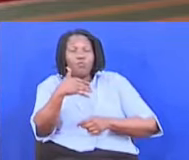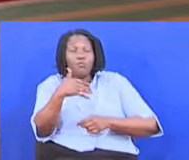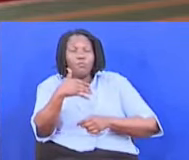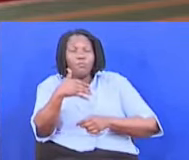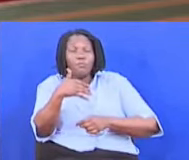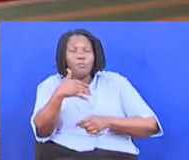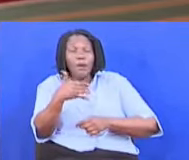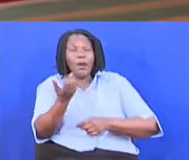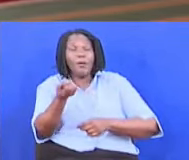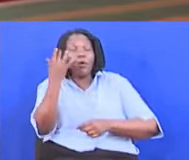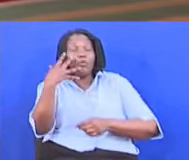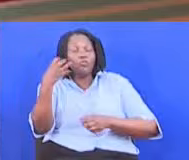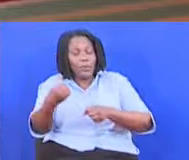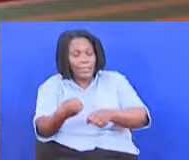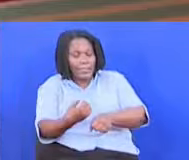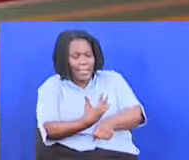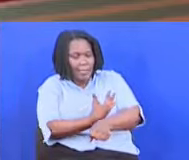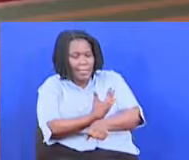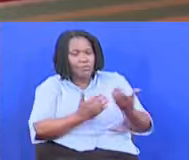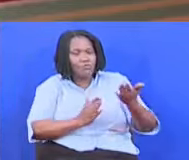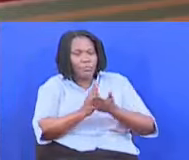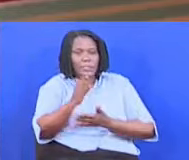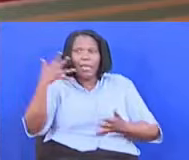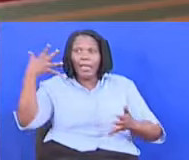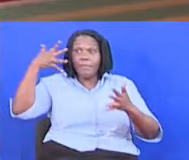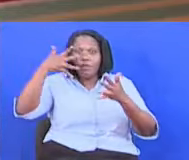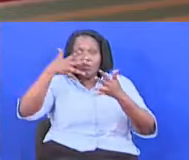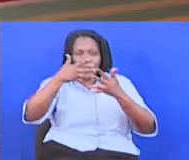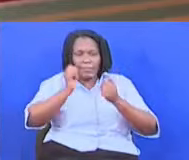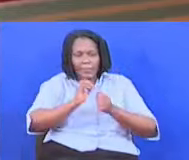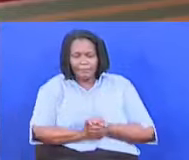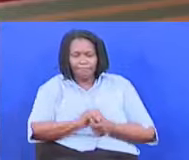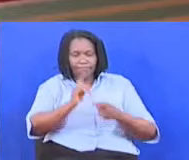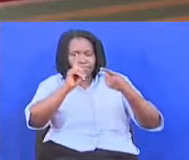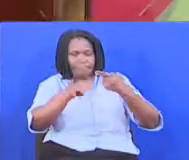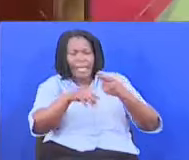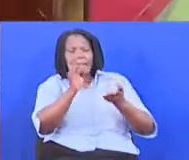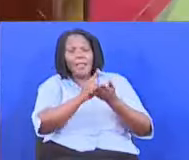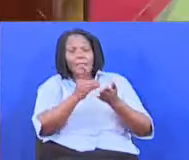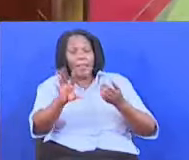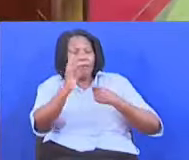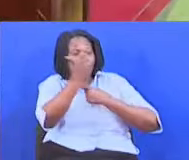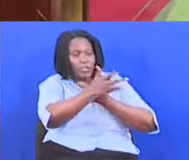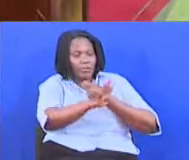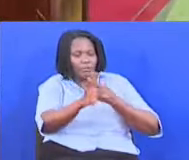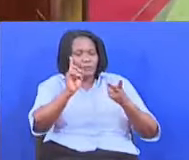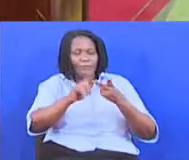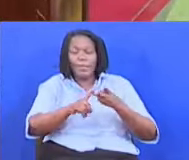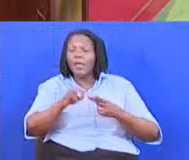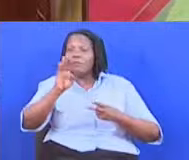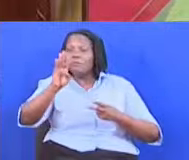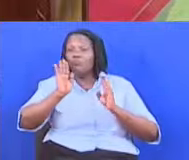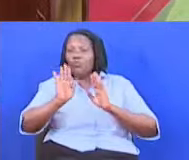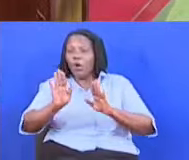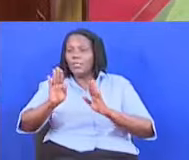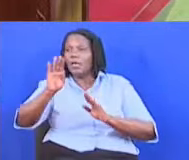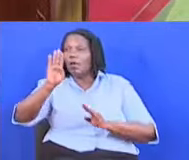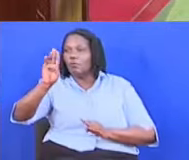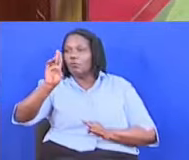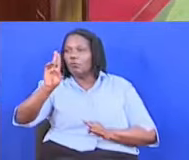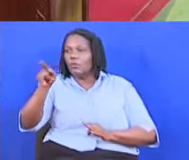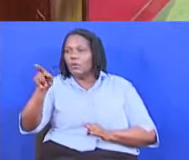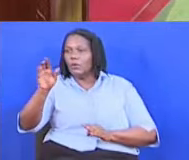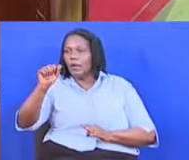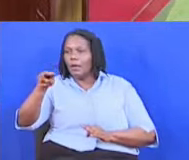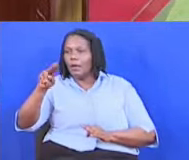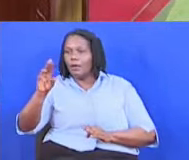saratani nchini kwa njia ya mionzi. Vituo hivyo ni taasisi ya saratani Ocean Road, hospitali ya Kanda Bugando, hospitali